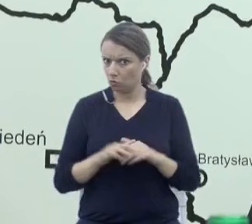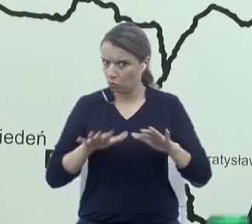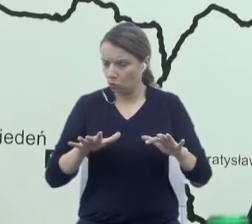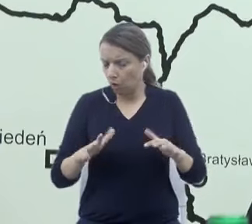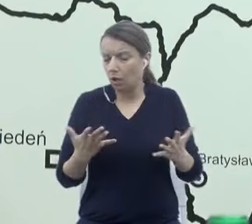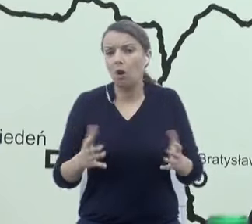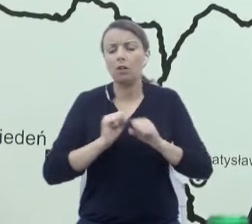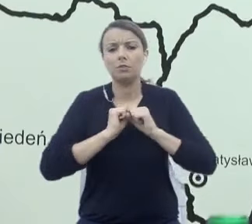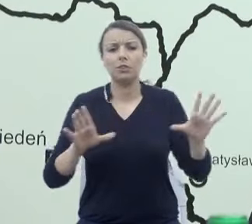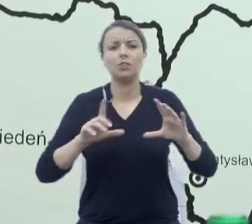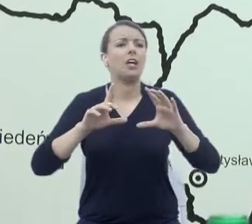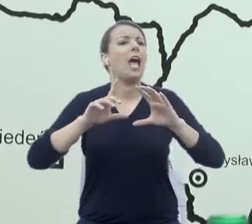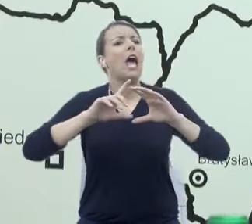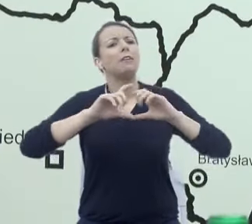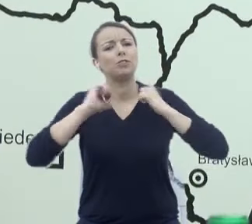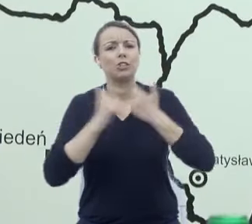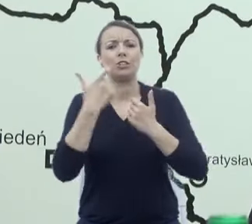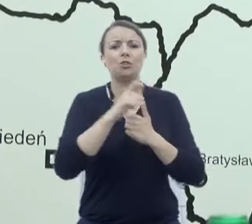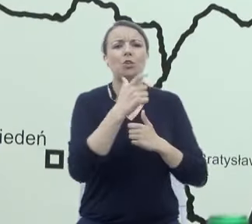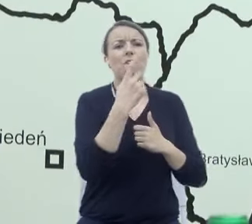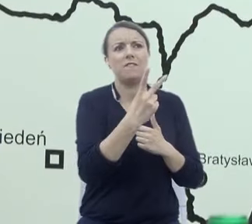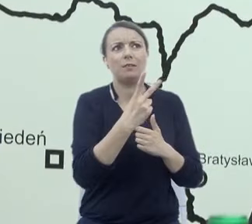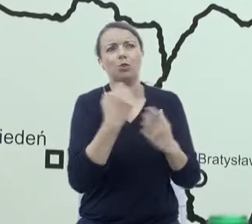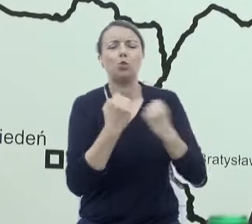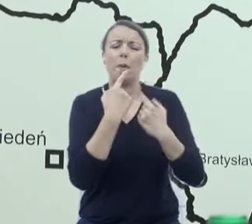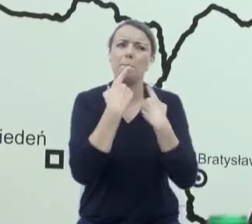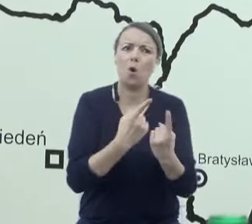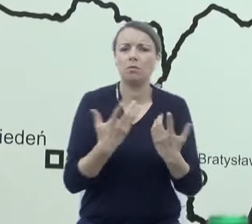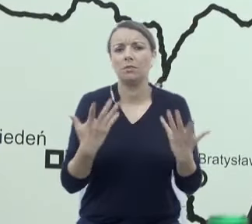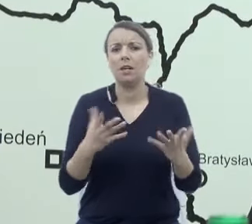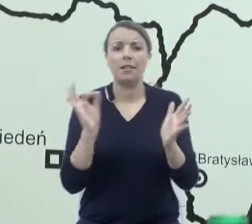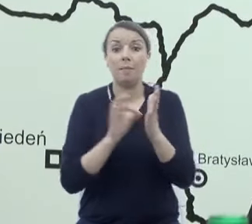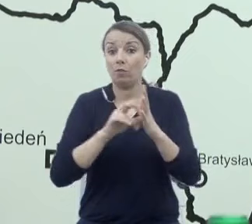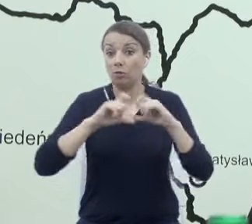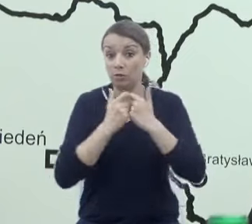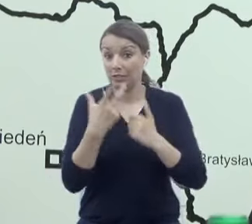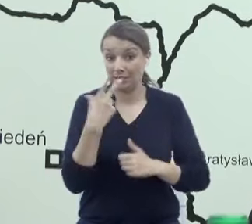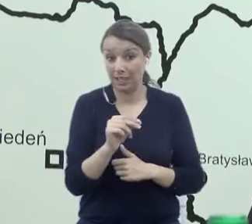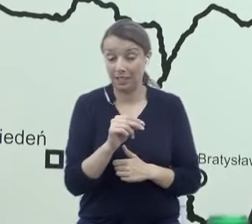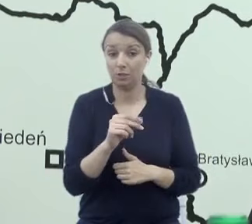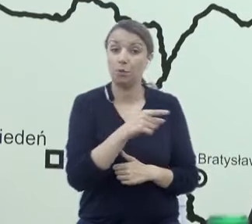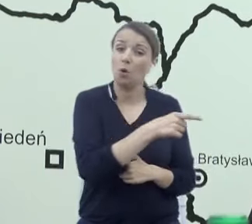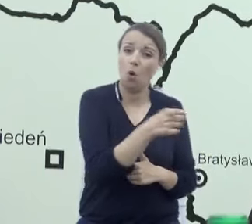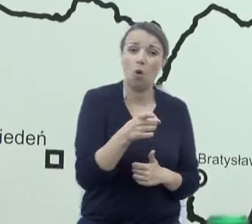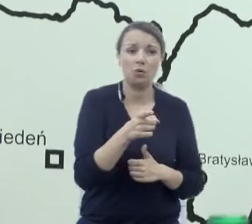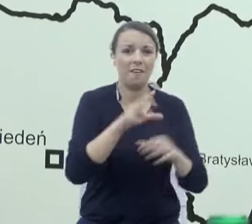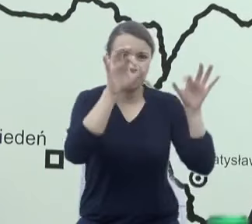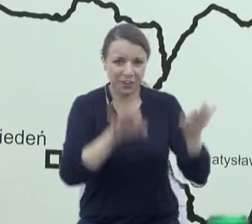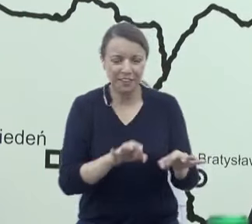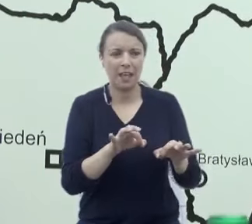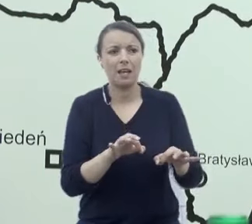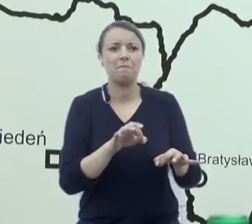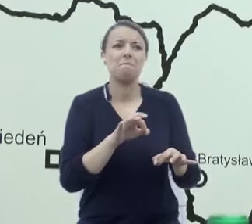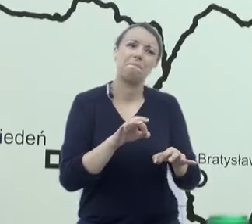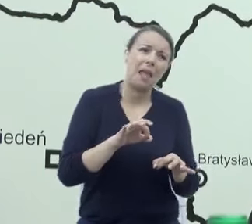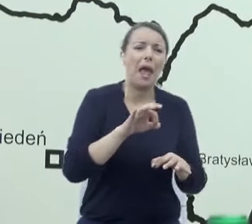byli pod stodołą, trudno mi powiedzieć, ale na pewno nie wszyscy są w równym stopniu winni.